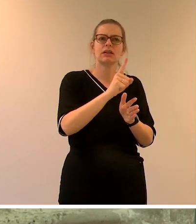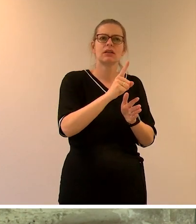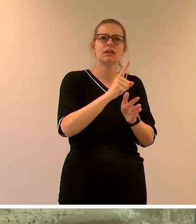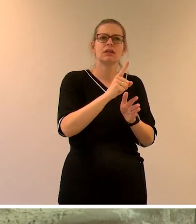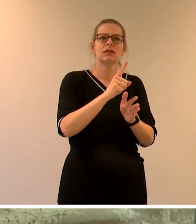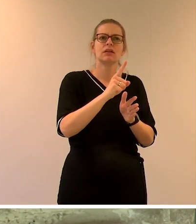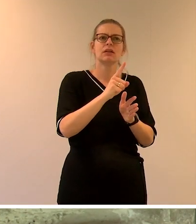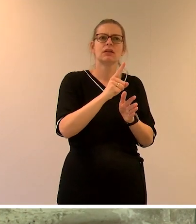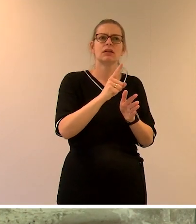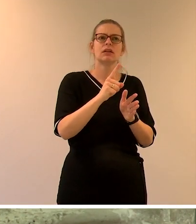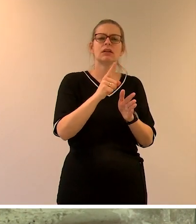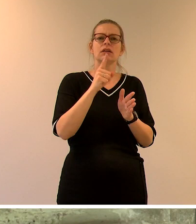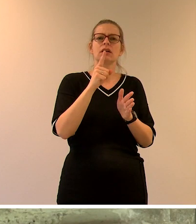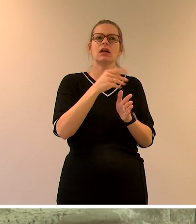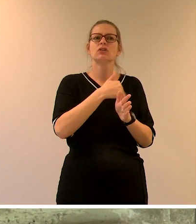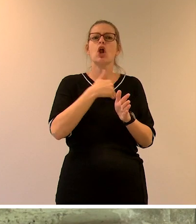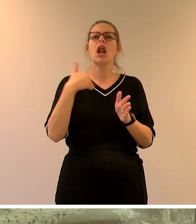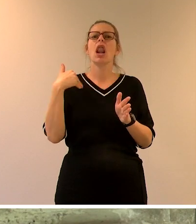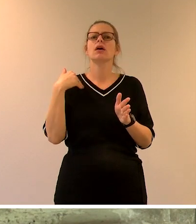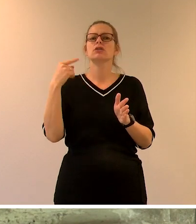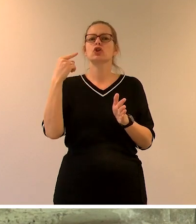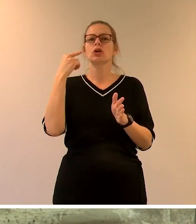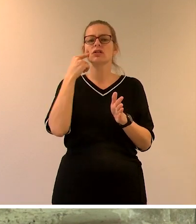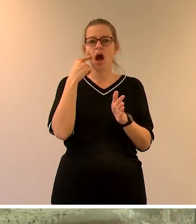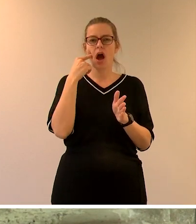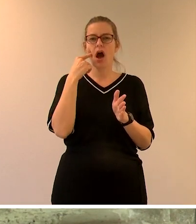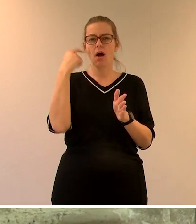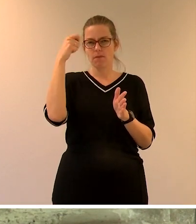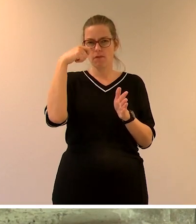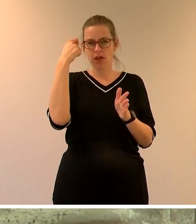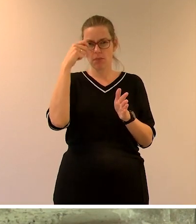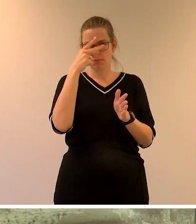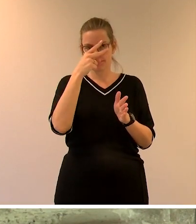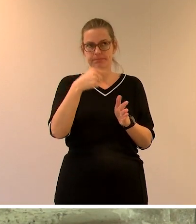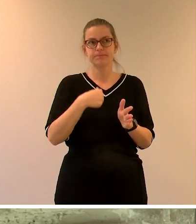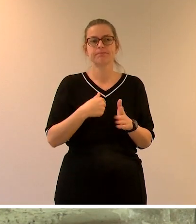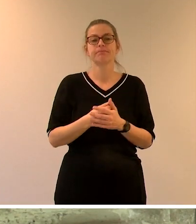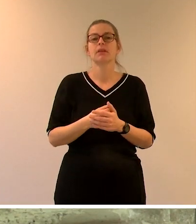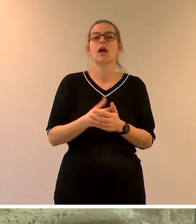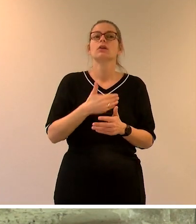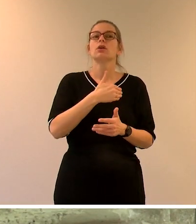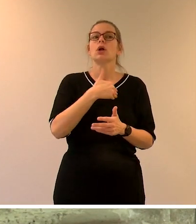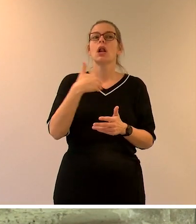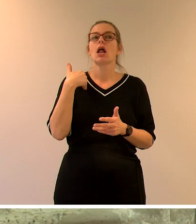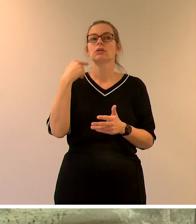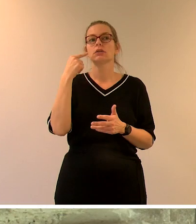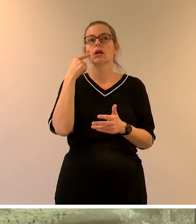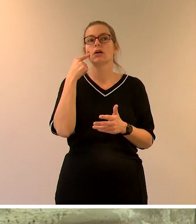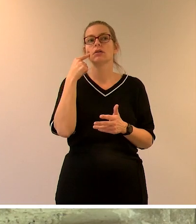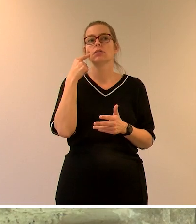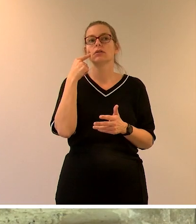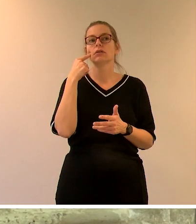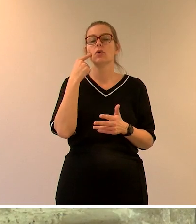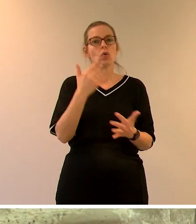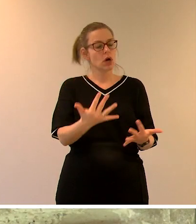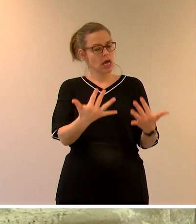gingen De Langste Dag. De Langste Dag.